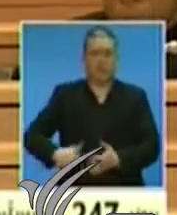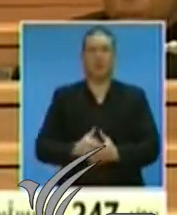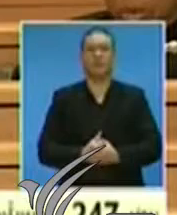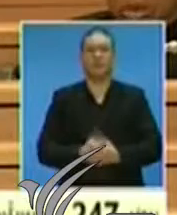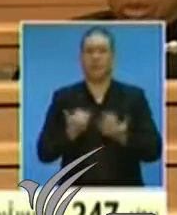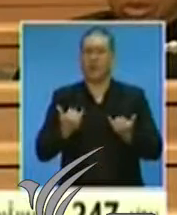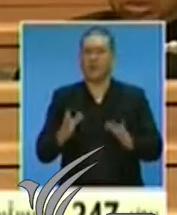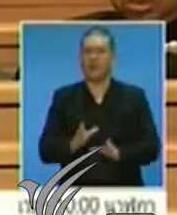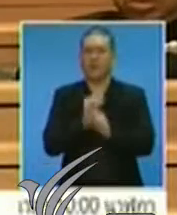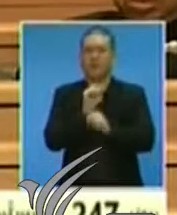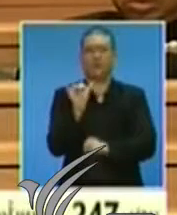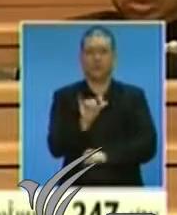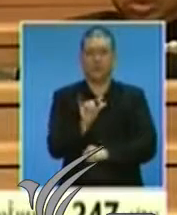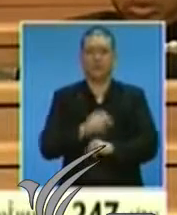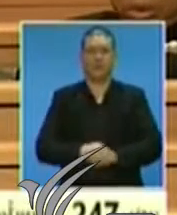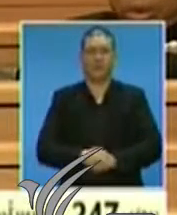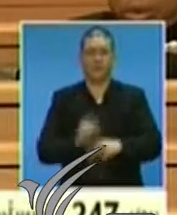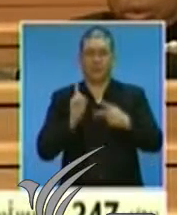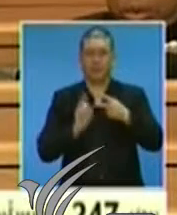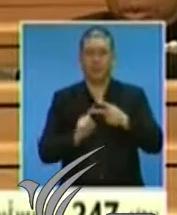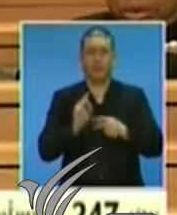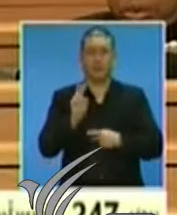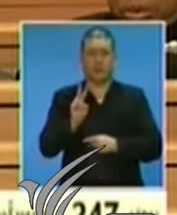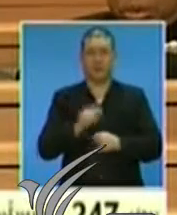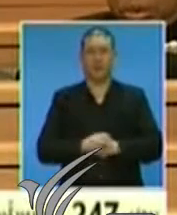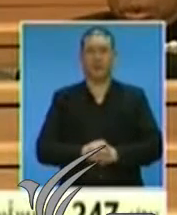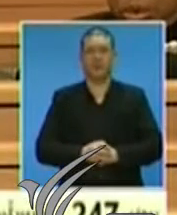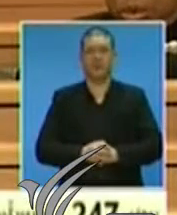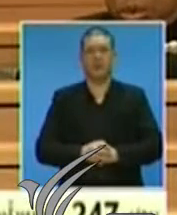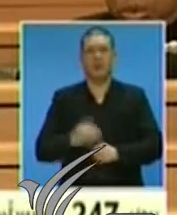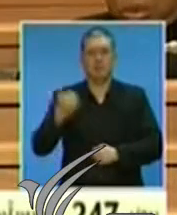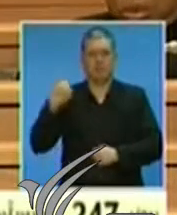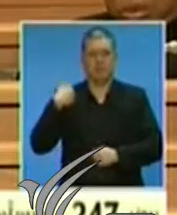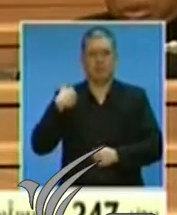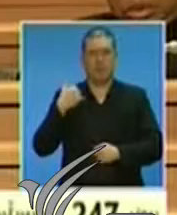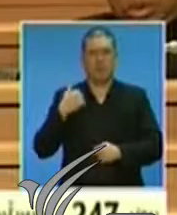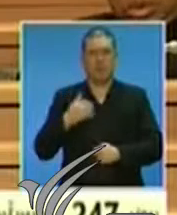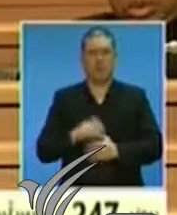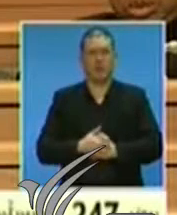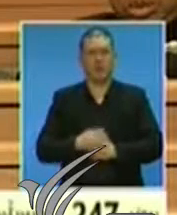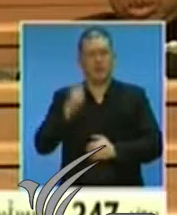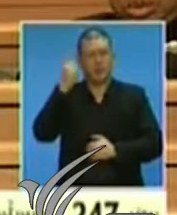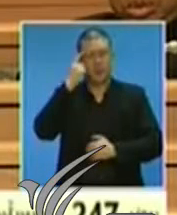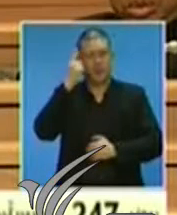1ประการที่2มีคนเปิดประเด็นซึ่งผมก็เห็นด้วยว่า